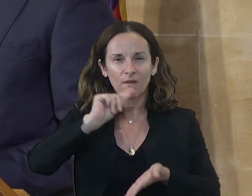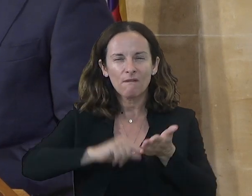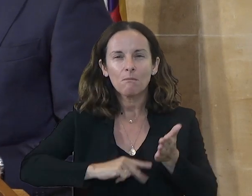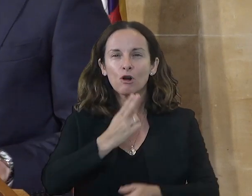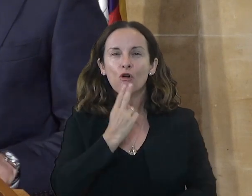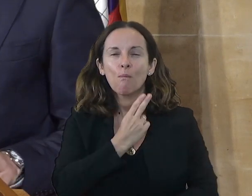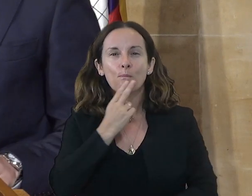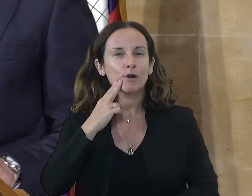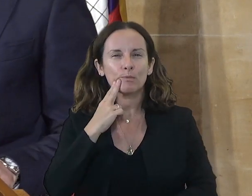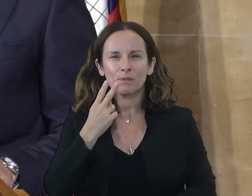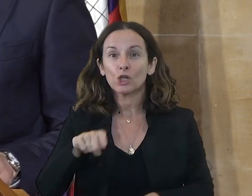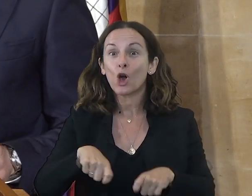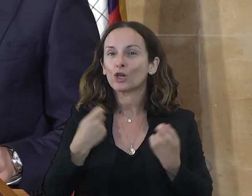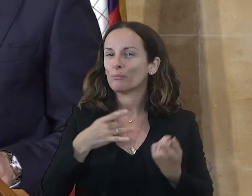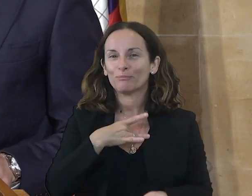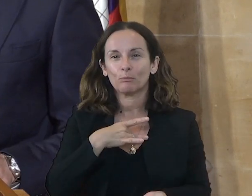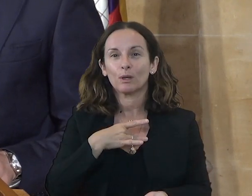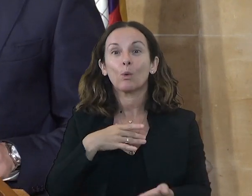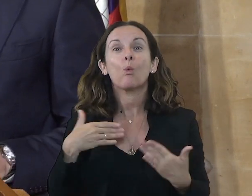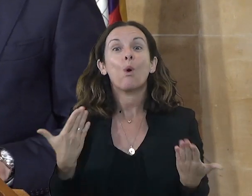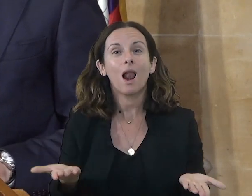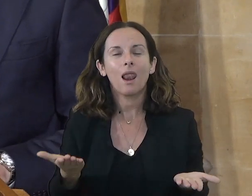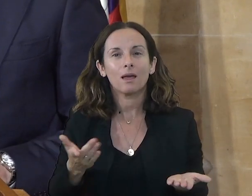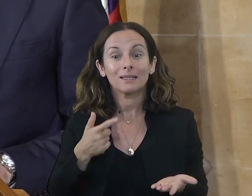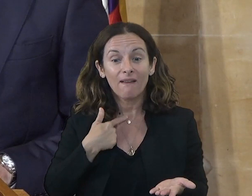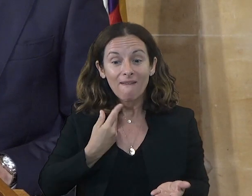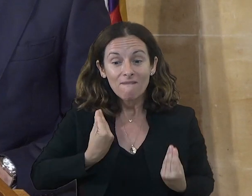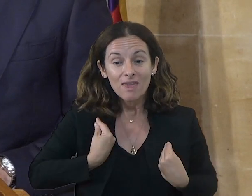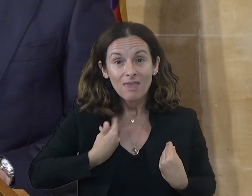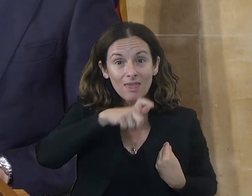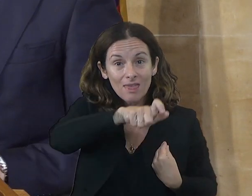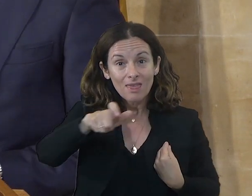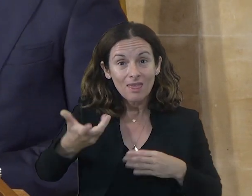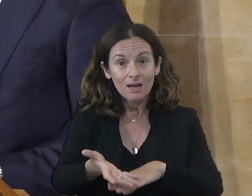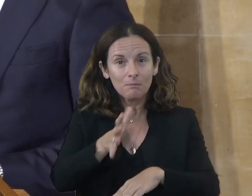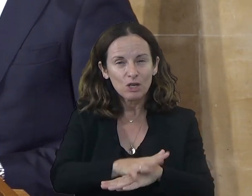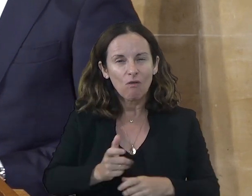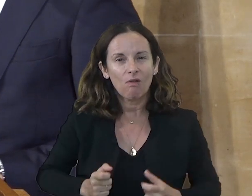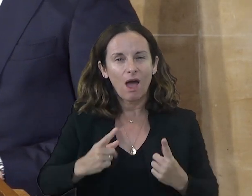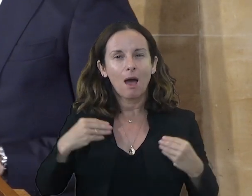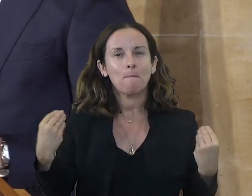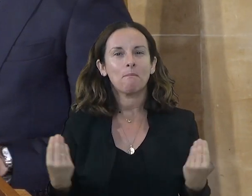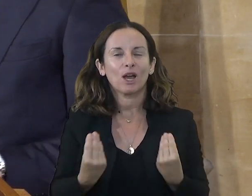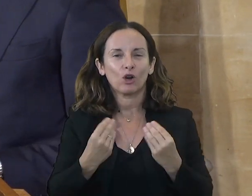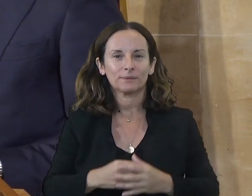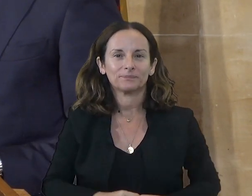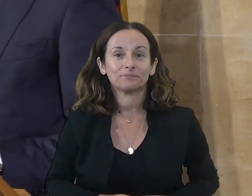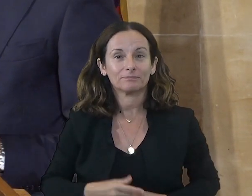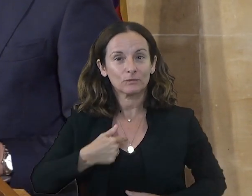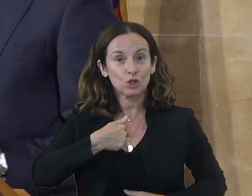conselleres, signant un compromís irrompible, millorar la vida de tots els mallorquins. Aquest